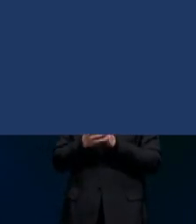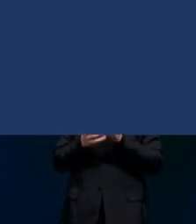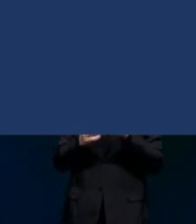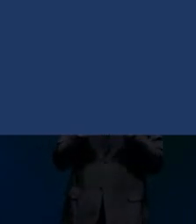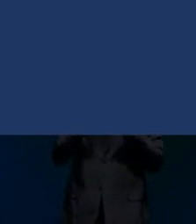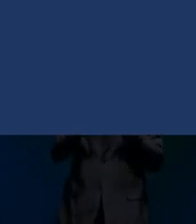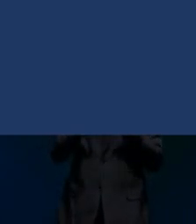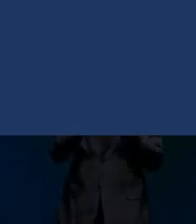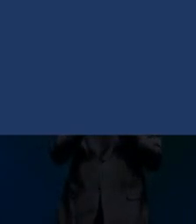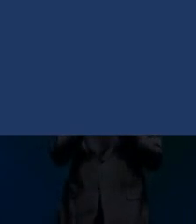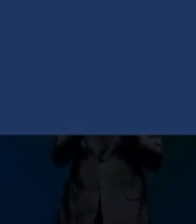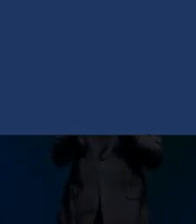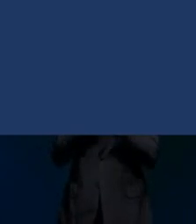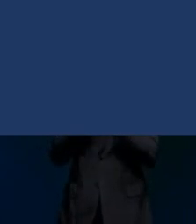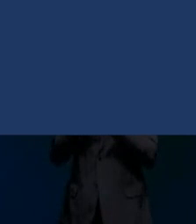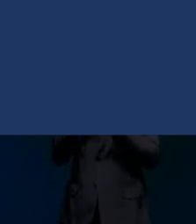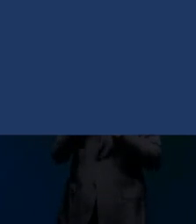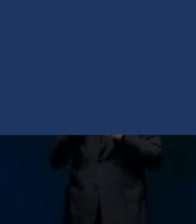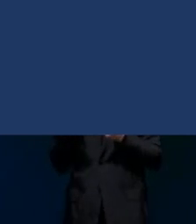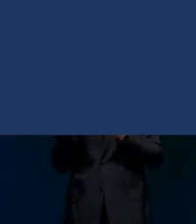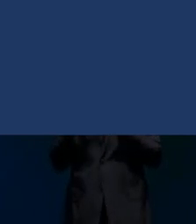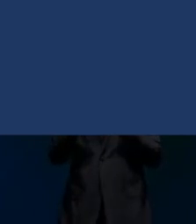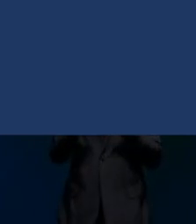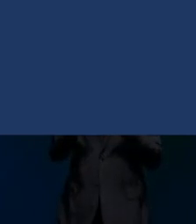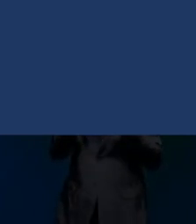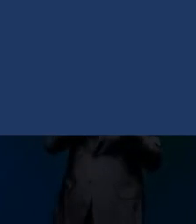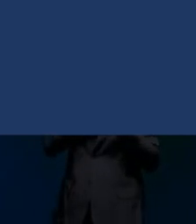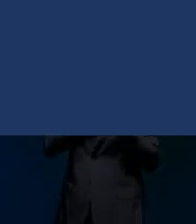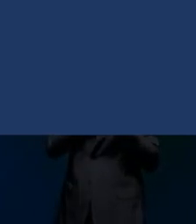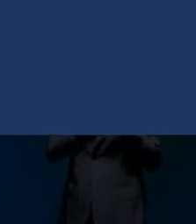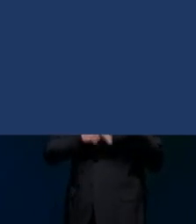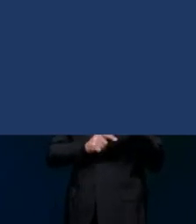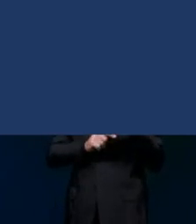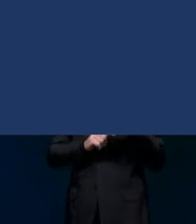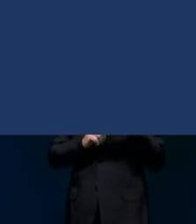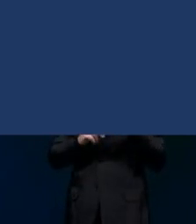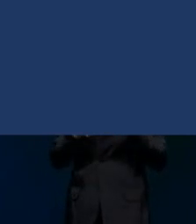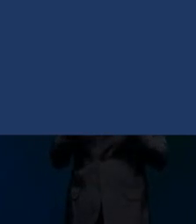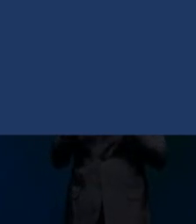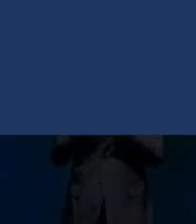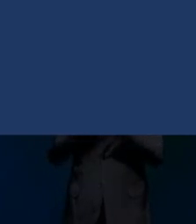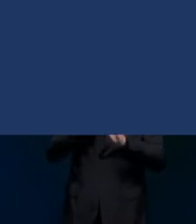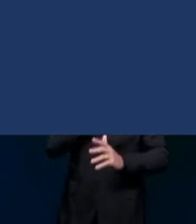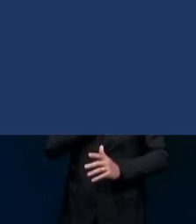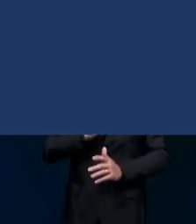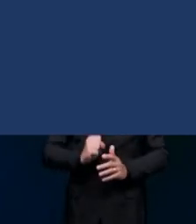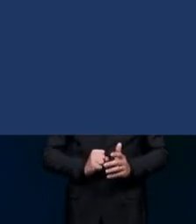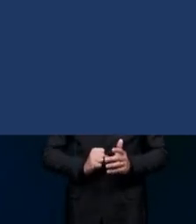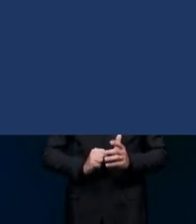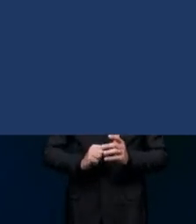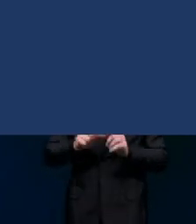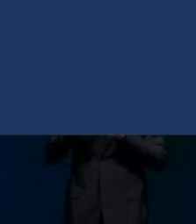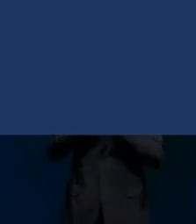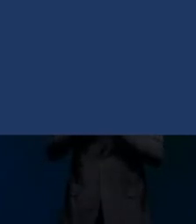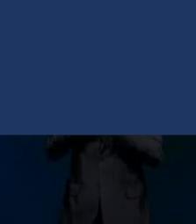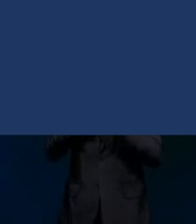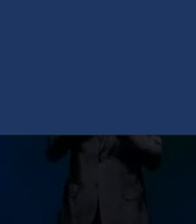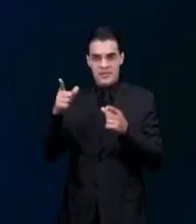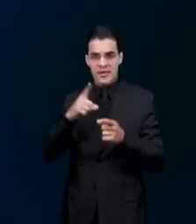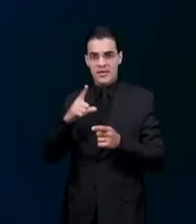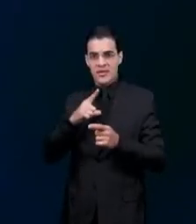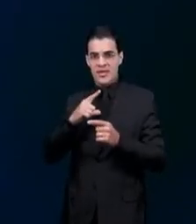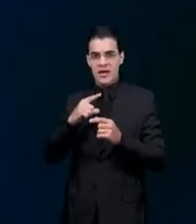quale offrirà prima quello per l'espiazione e spaccherà la testa vicino alla nuca, ma senza